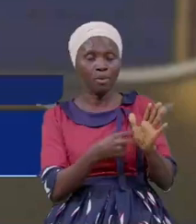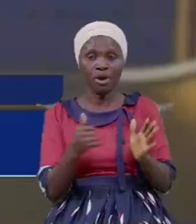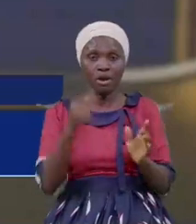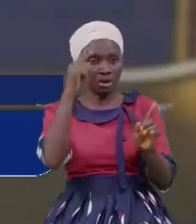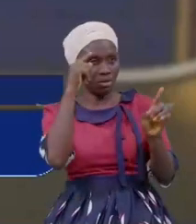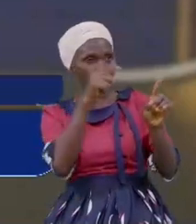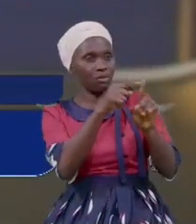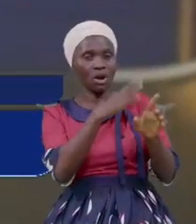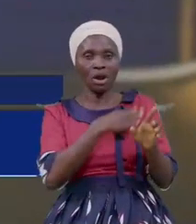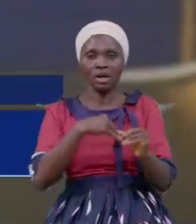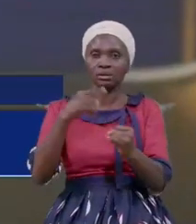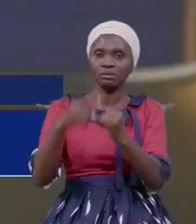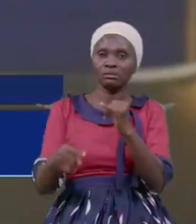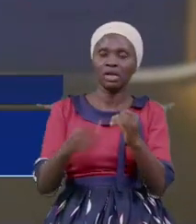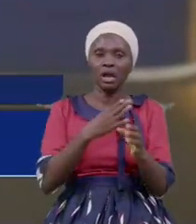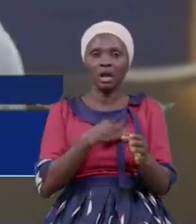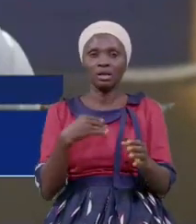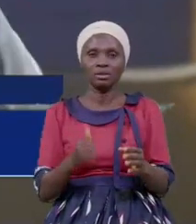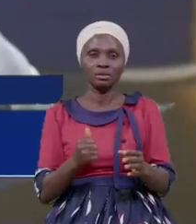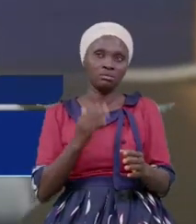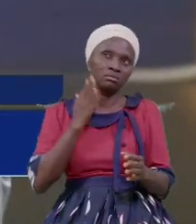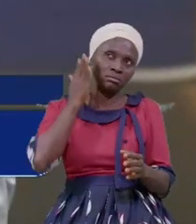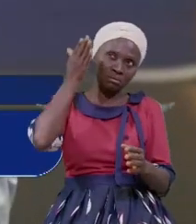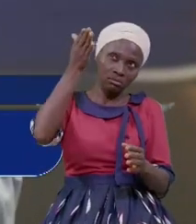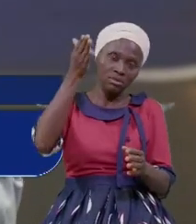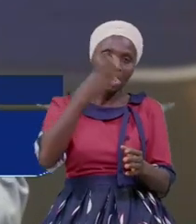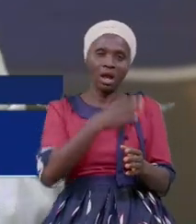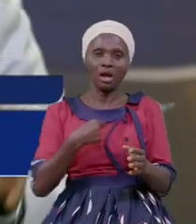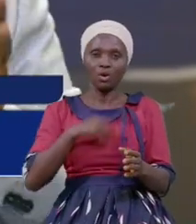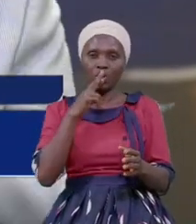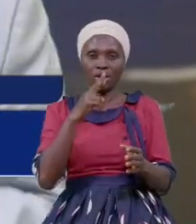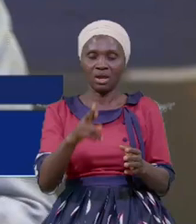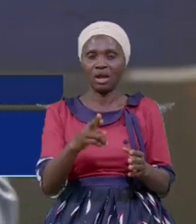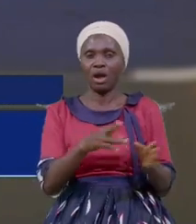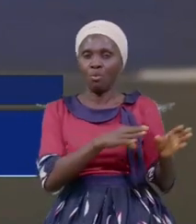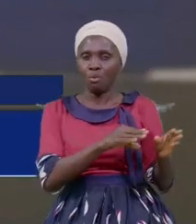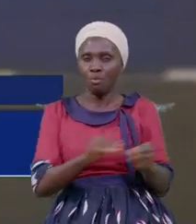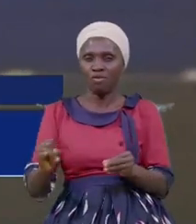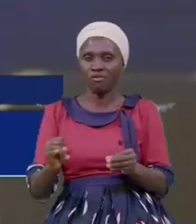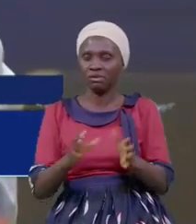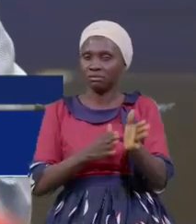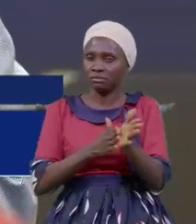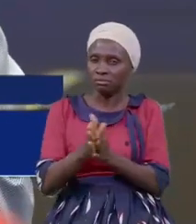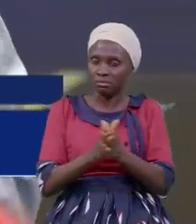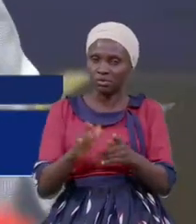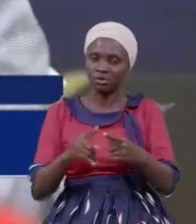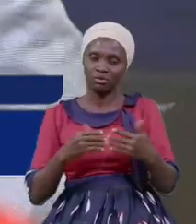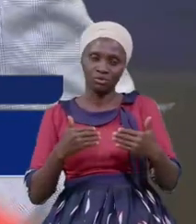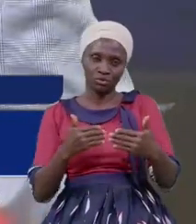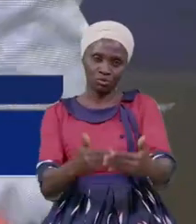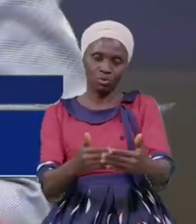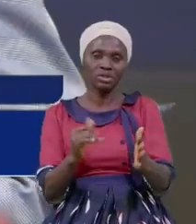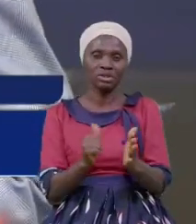avons une destination et nous allons dans le sens de cet objectif de ce